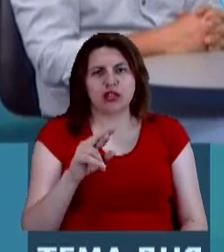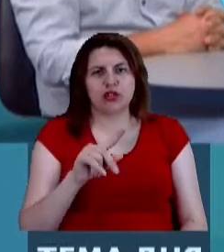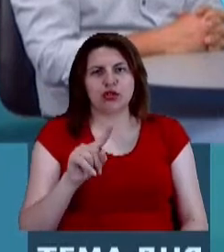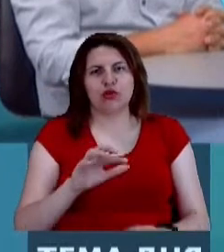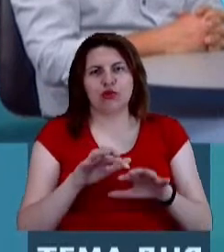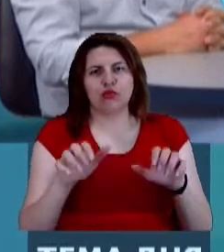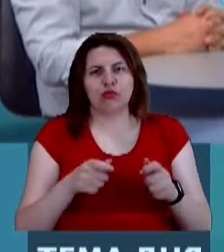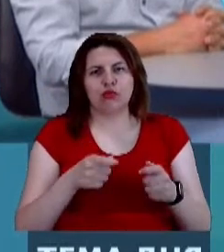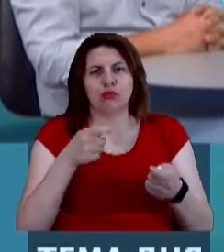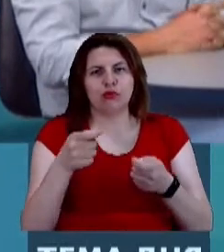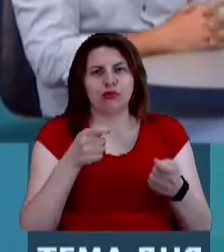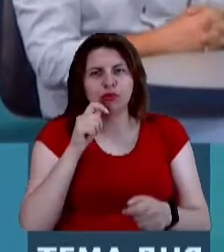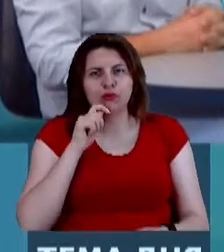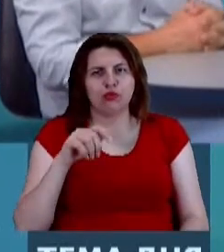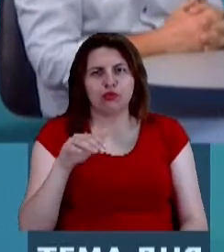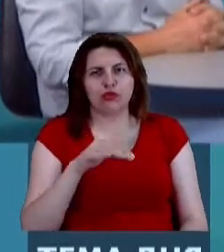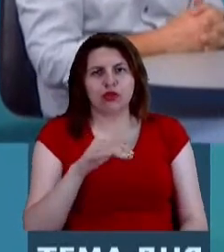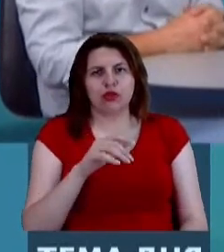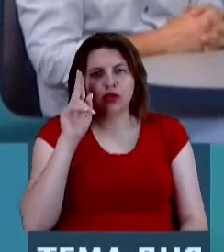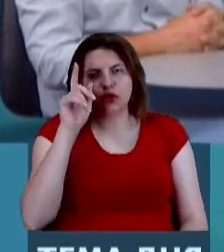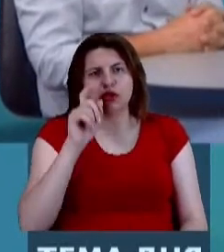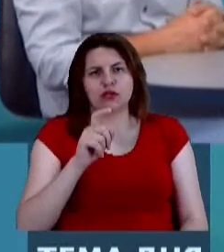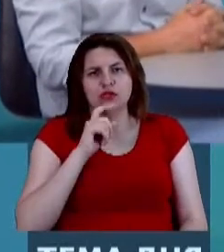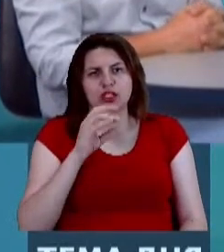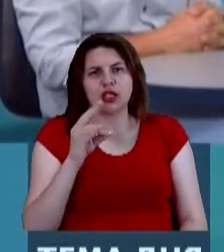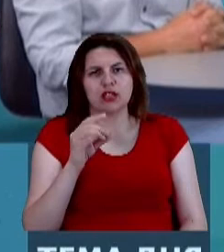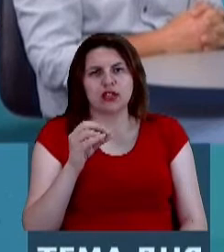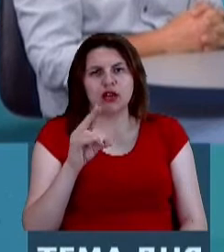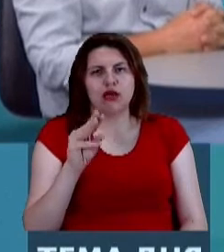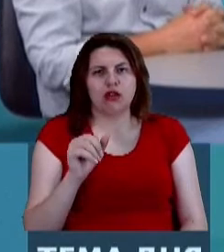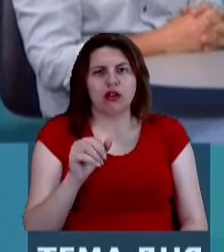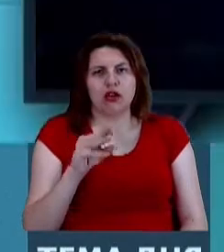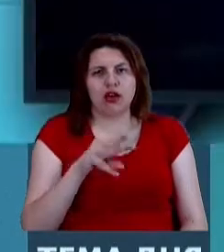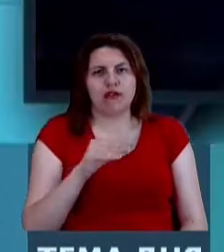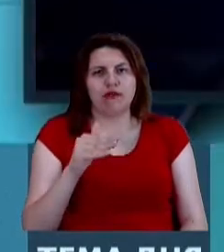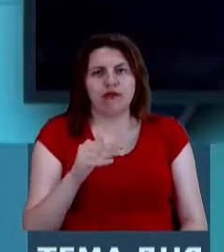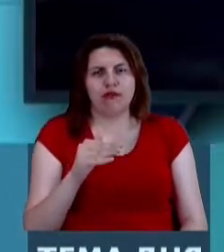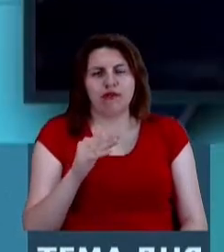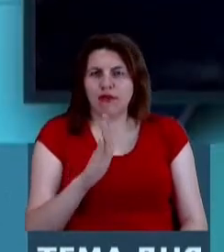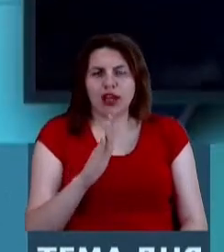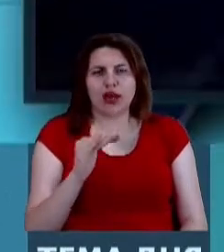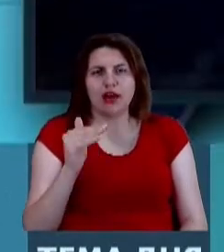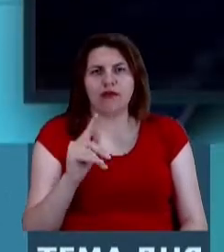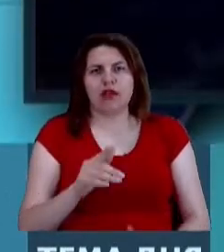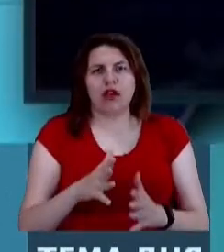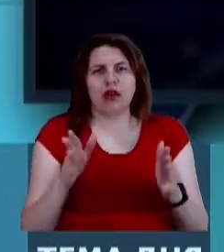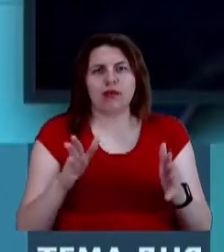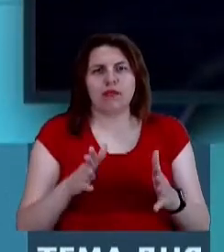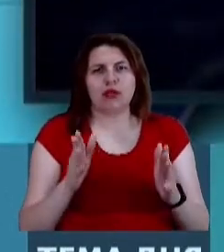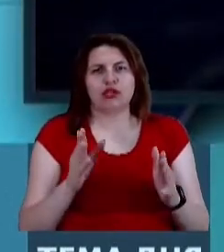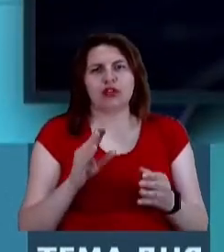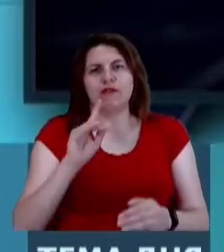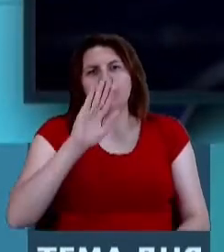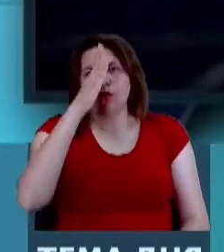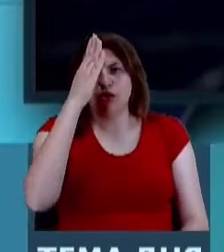якісь незрозумілі Сарасята, що МВФ – це найбільший ворог України, і що це, як не елементи